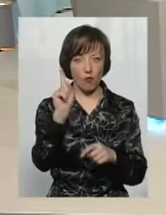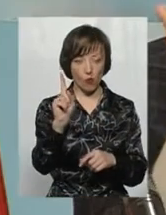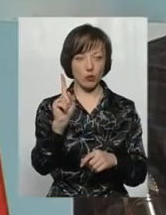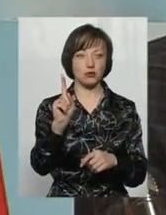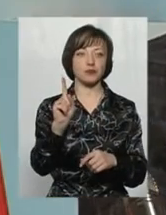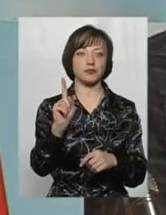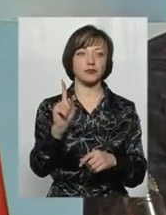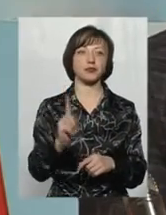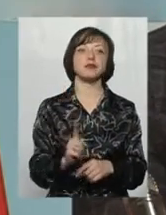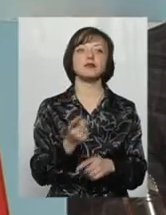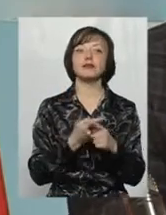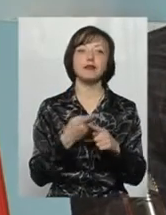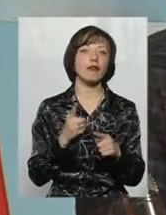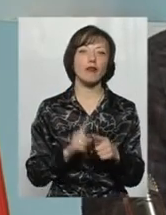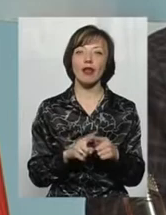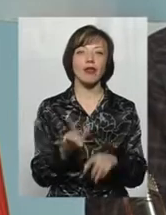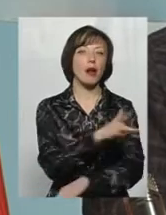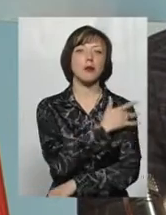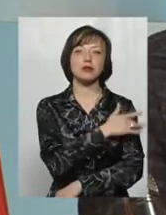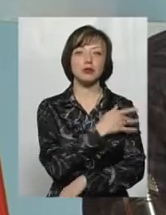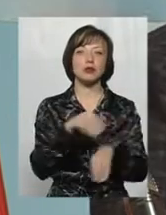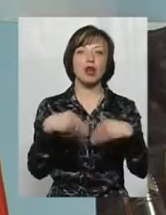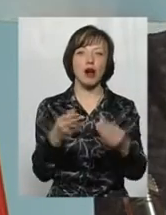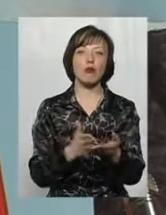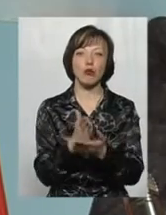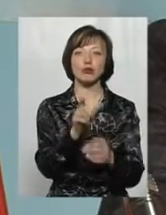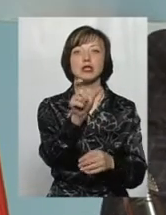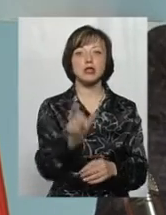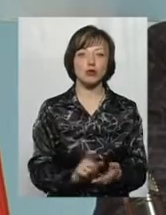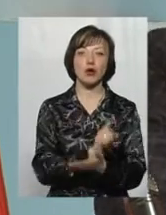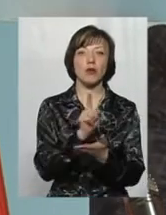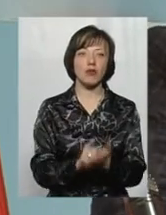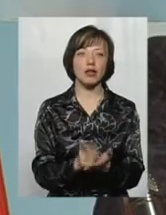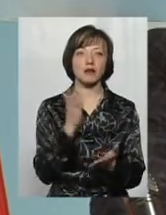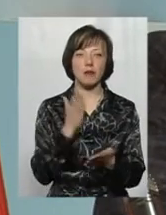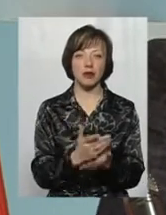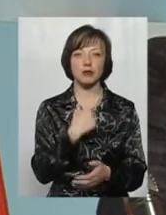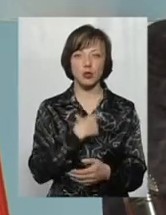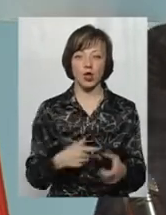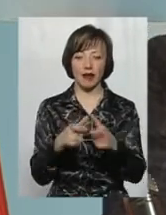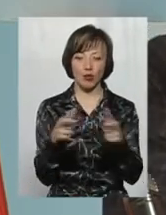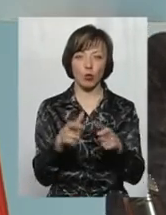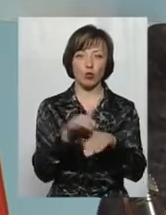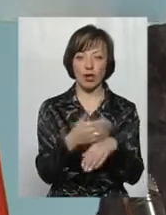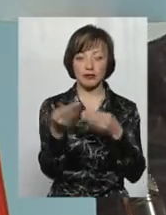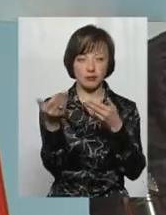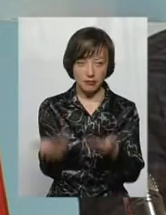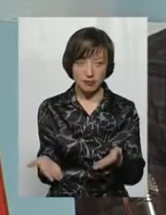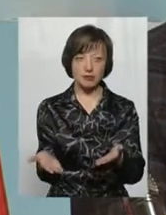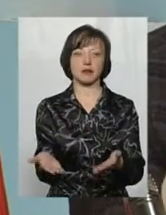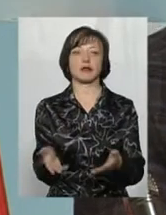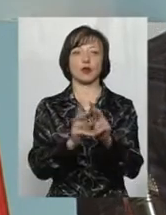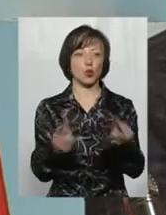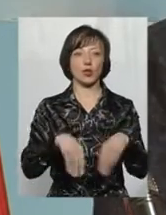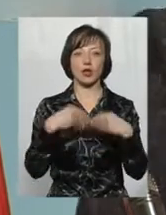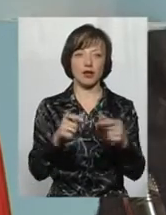Володимире, я ж знову скажу, це не прислуга. Ми даємо послуги. Пасажир зобов'язаний мати при собі квиток. Будь ласка, якщо хтось комусь не